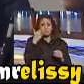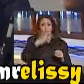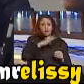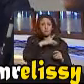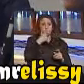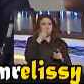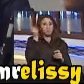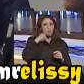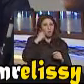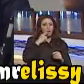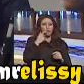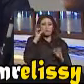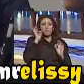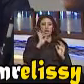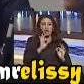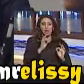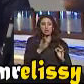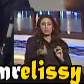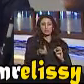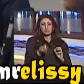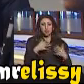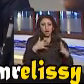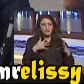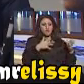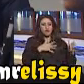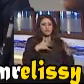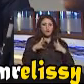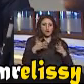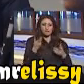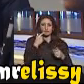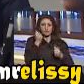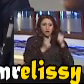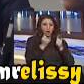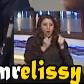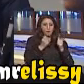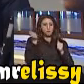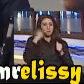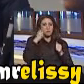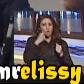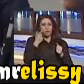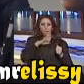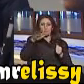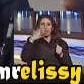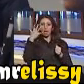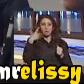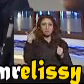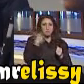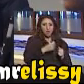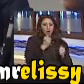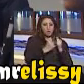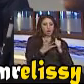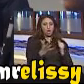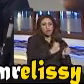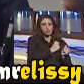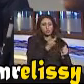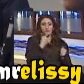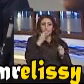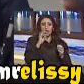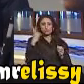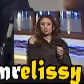يعني امتى هنقعد عايشين في جو كل واحد خايف النهارده يطلع في اي طريق النهارده اللي يطلع له بلطجيه معاهم طوانجات ولا